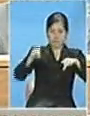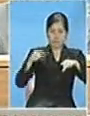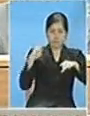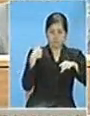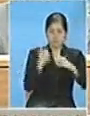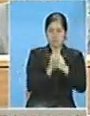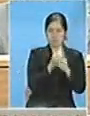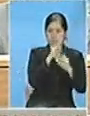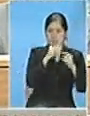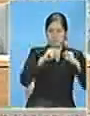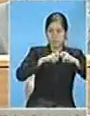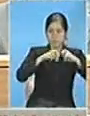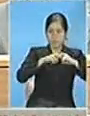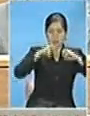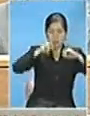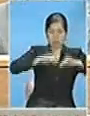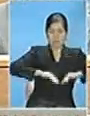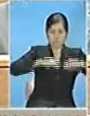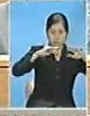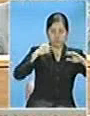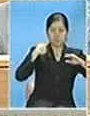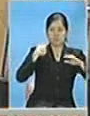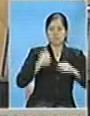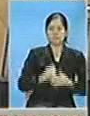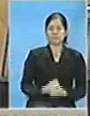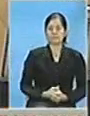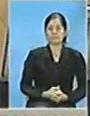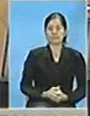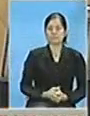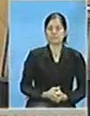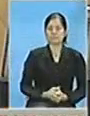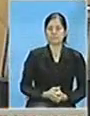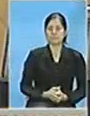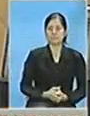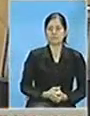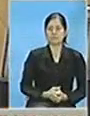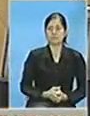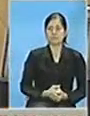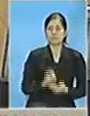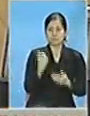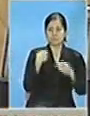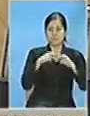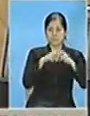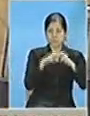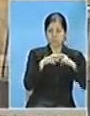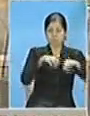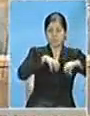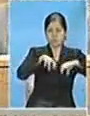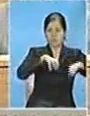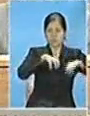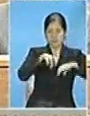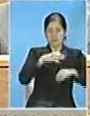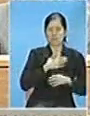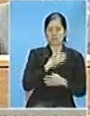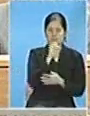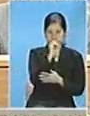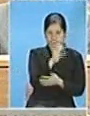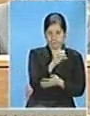มีน้ำท่วม เป็นลักษณะเชิญถามเลยนะครับเพราะหมดเวลาแล้วนะคร ับ ก็จะเปิดปัญหาในทางบริหารผมเรียนท่านอย่างนี้